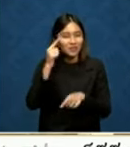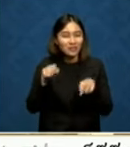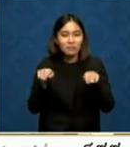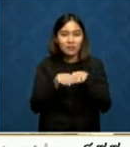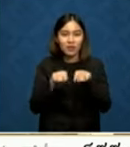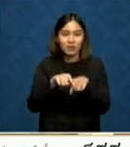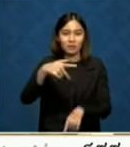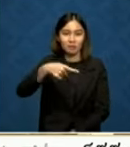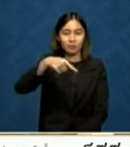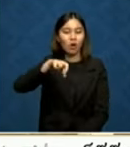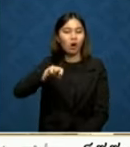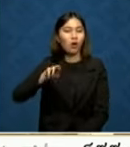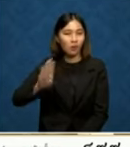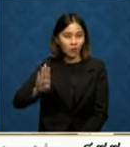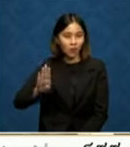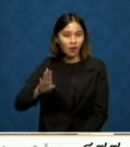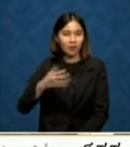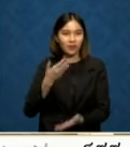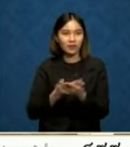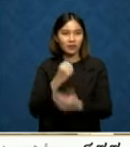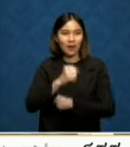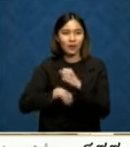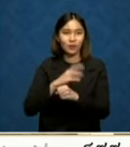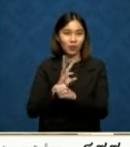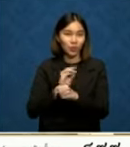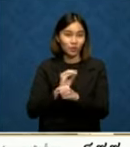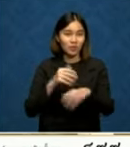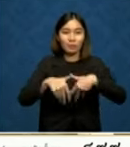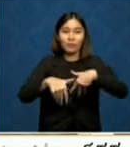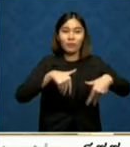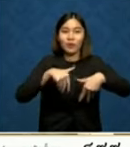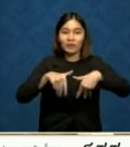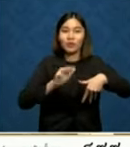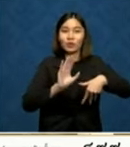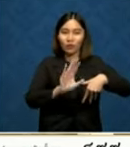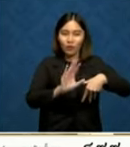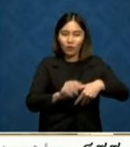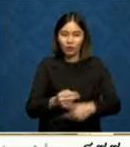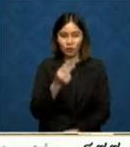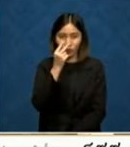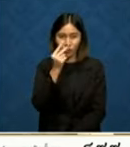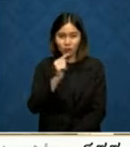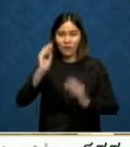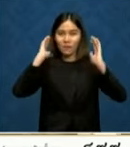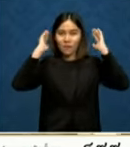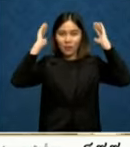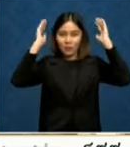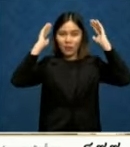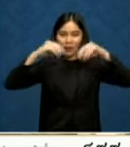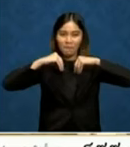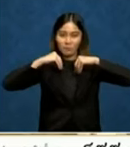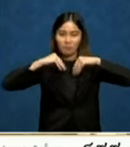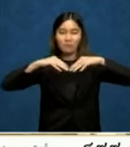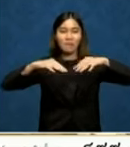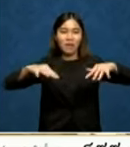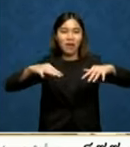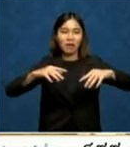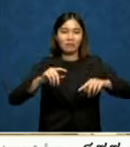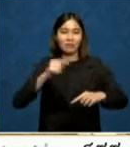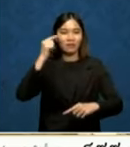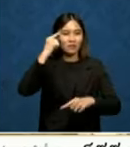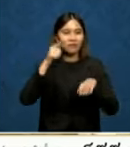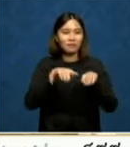บัญญัติบำนาญของประชาชนดูได้จากการหาเสียงของทุกพรรคซึ่งเราเห็นตร